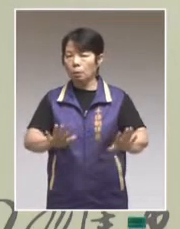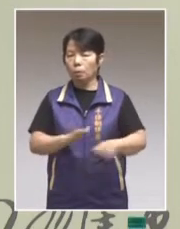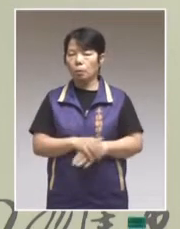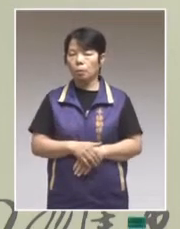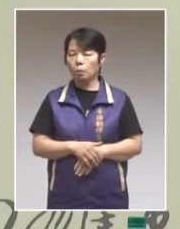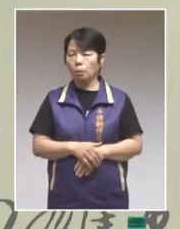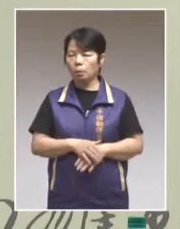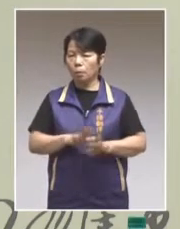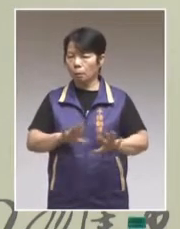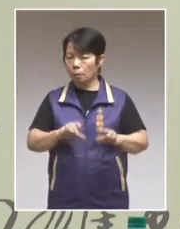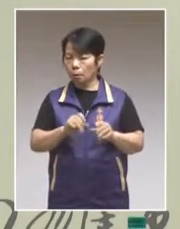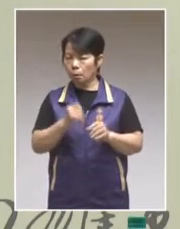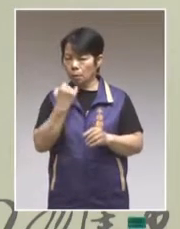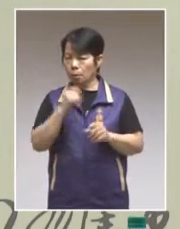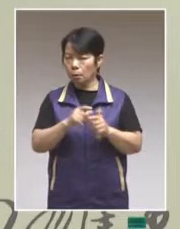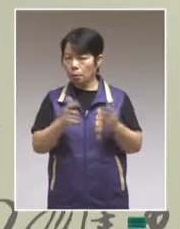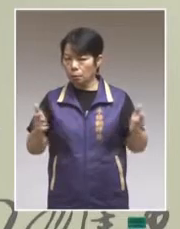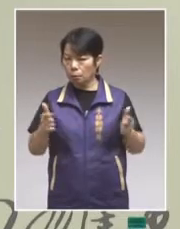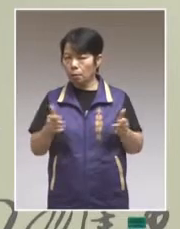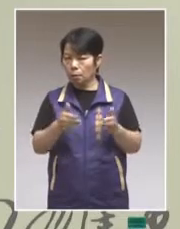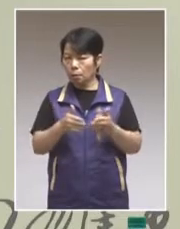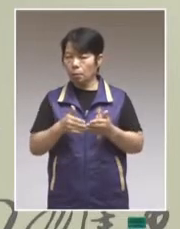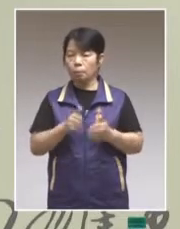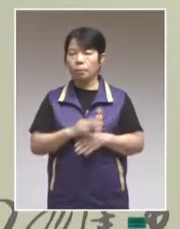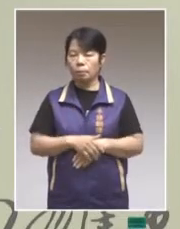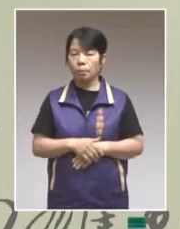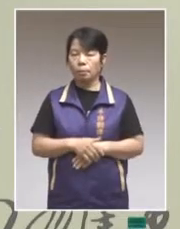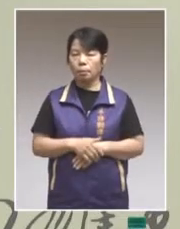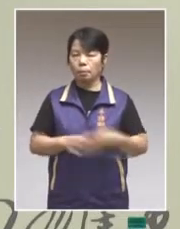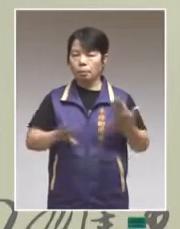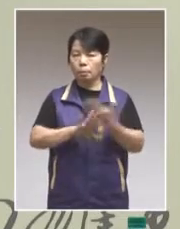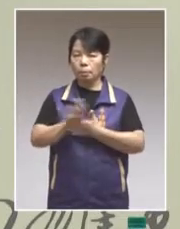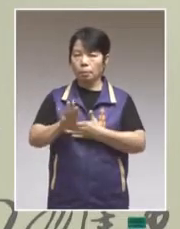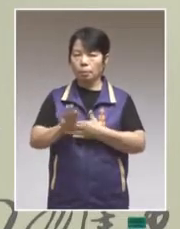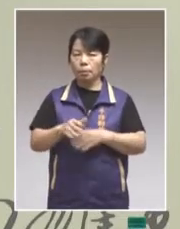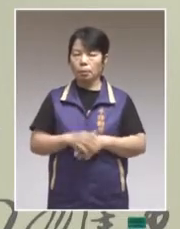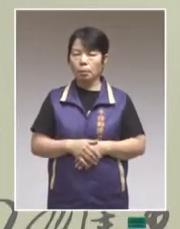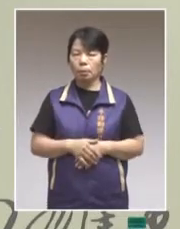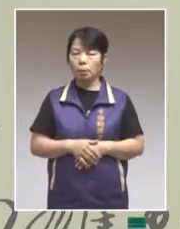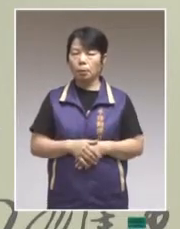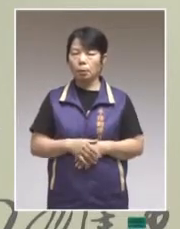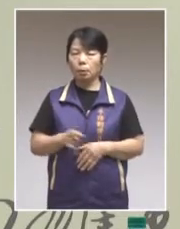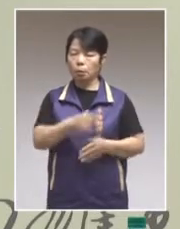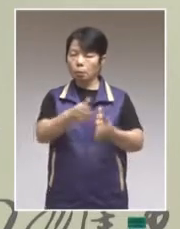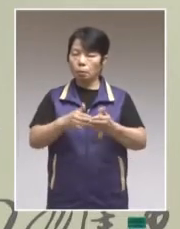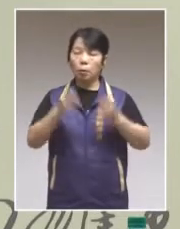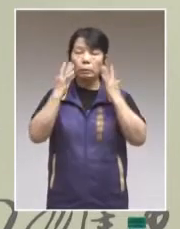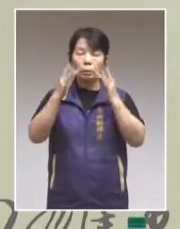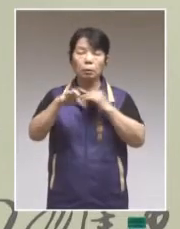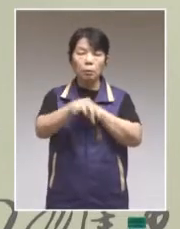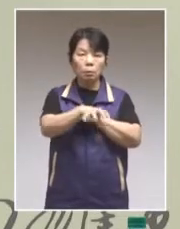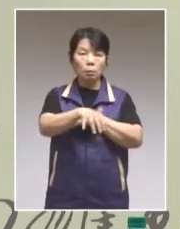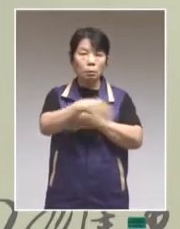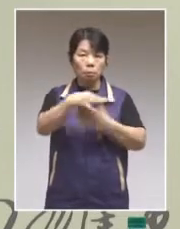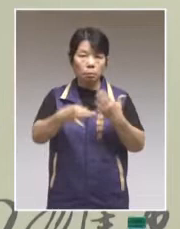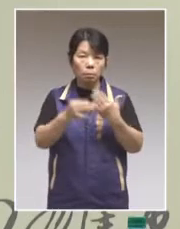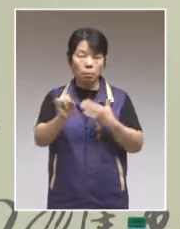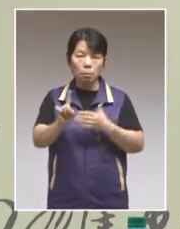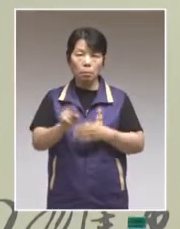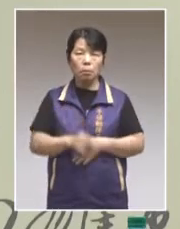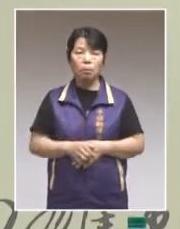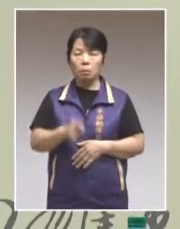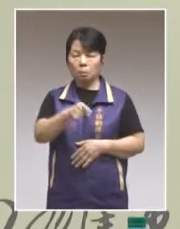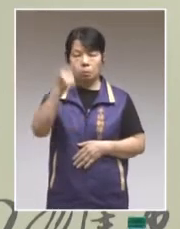再更多元一点，好，就是还是要一些其他的人，假如说在市场的机制之下啊，他想